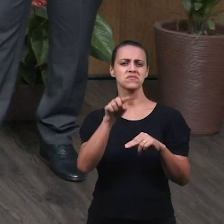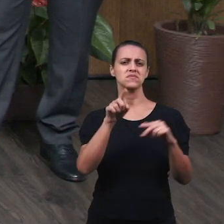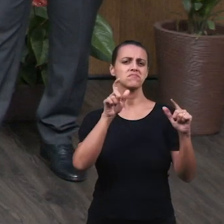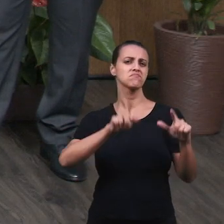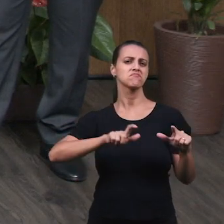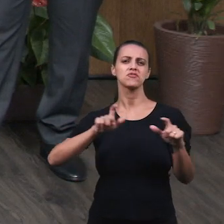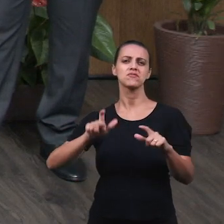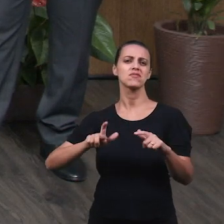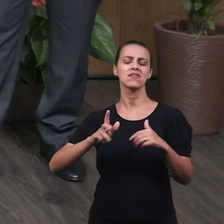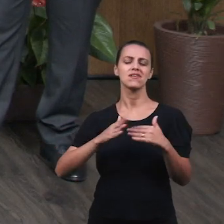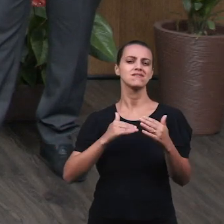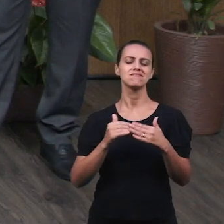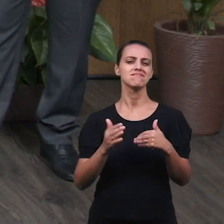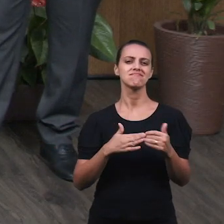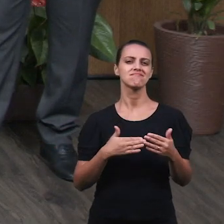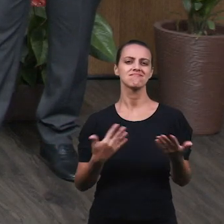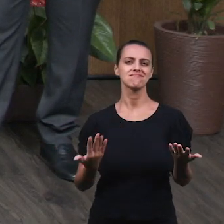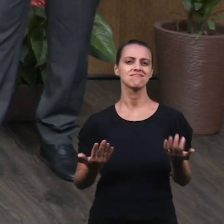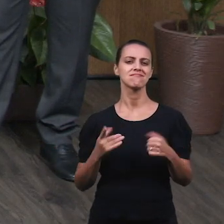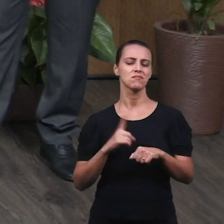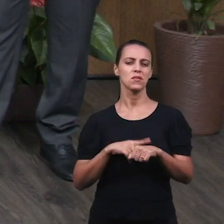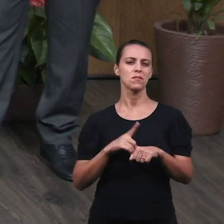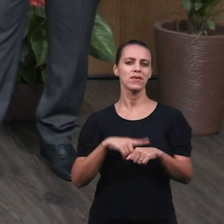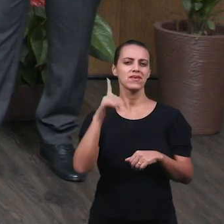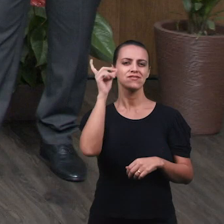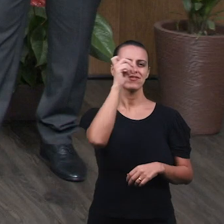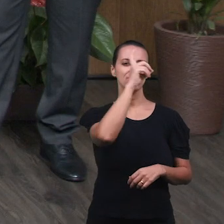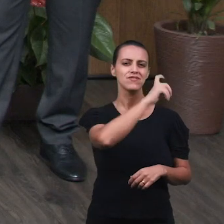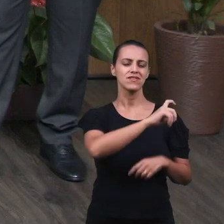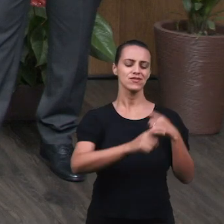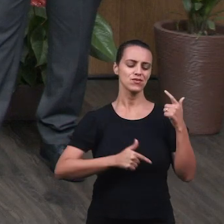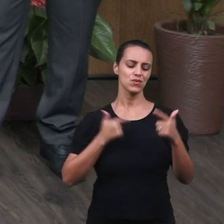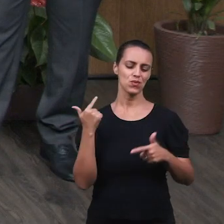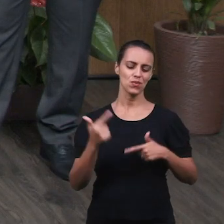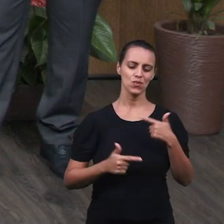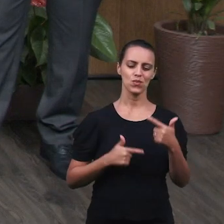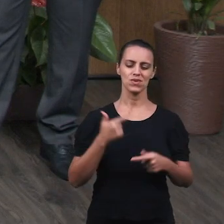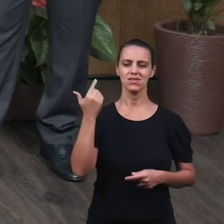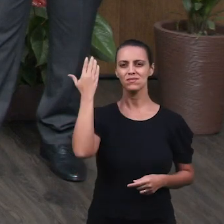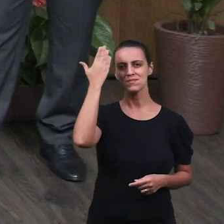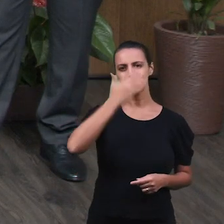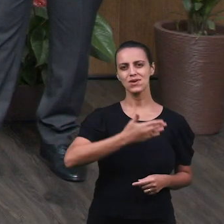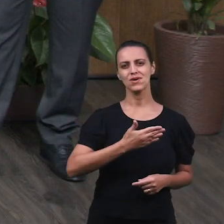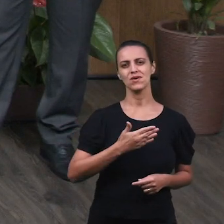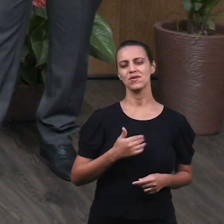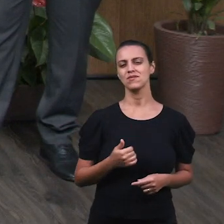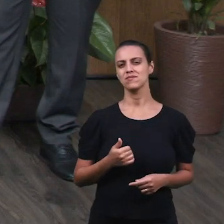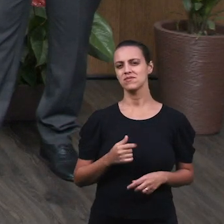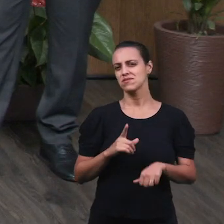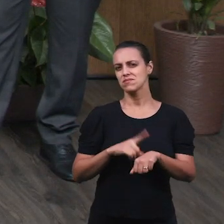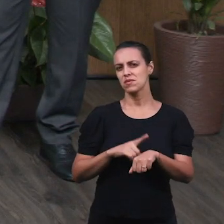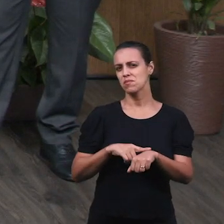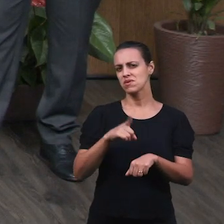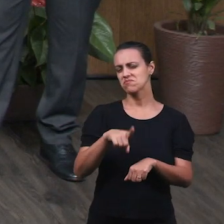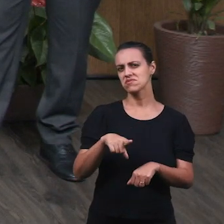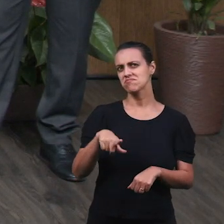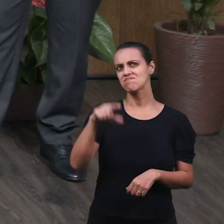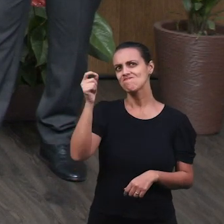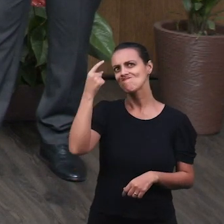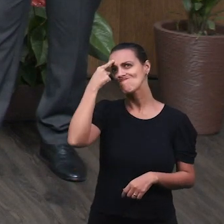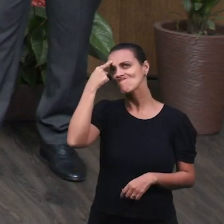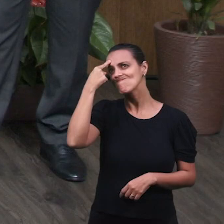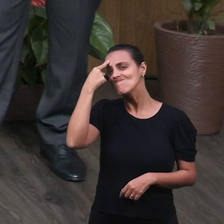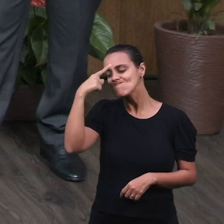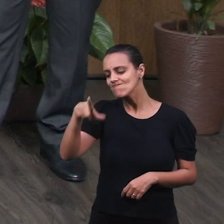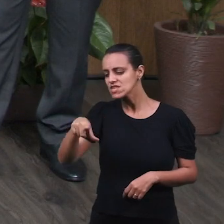n'importe où vous êtes, dans le moment de lutte et des épreuves, dans les décisions que